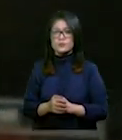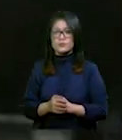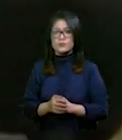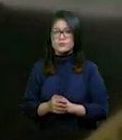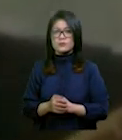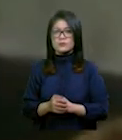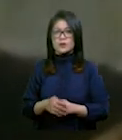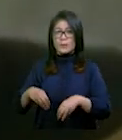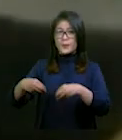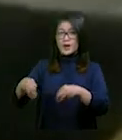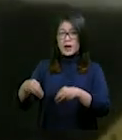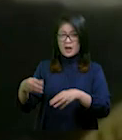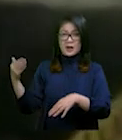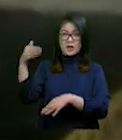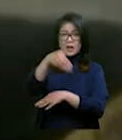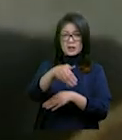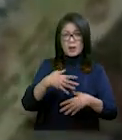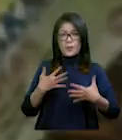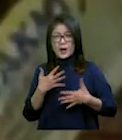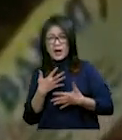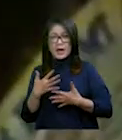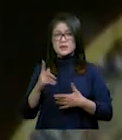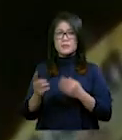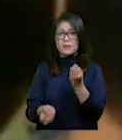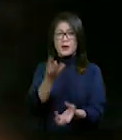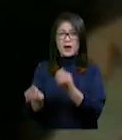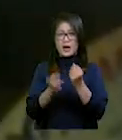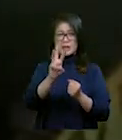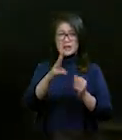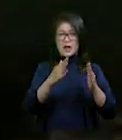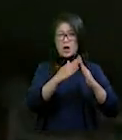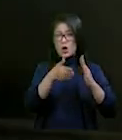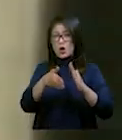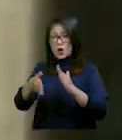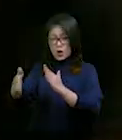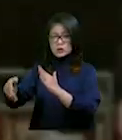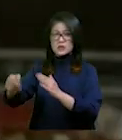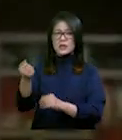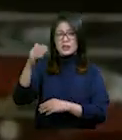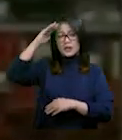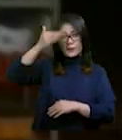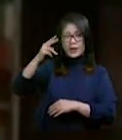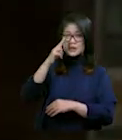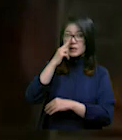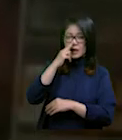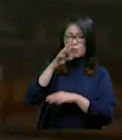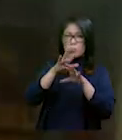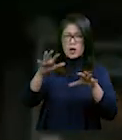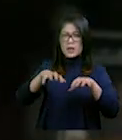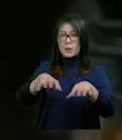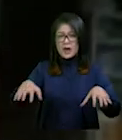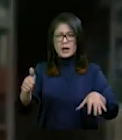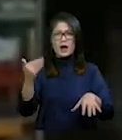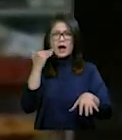Sejumlah pedagang dan pengunjung panik saat terjadi kebakaran tiga kios di areal Terminal Senen Jakarta Pusat. Banyaknya barang yang mudah